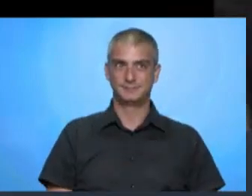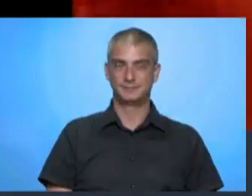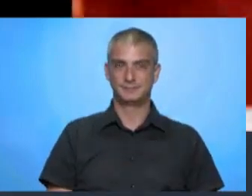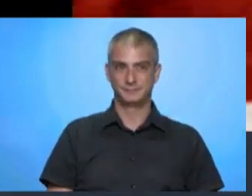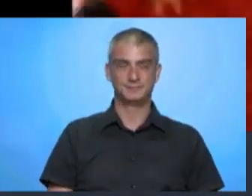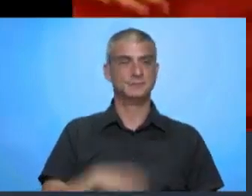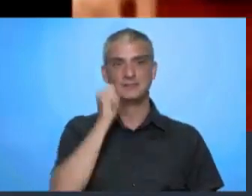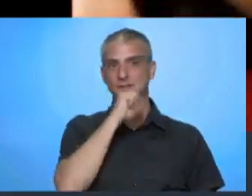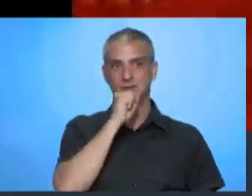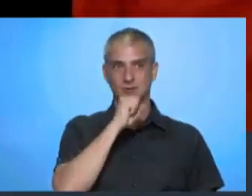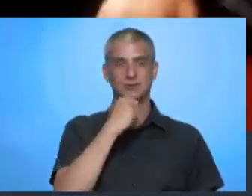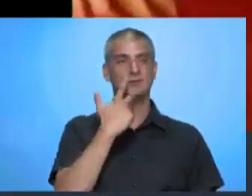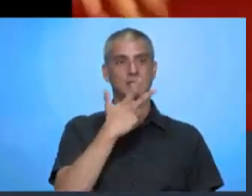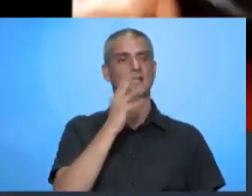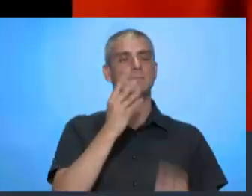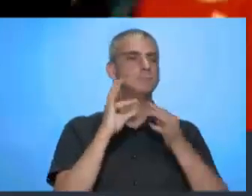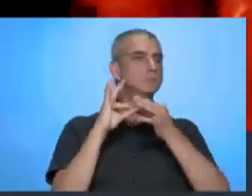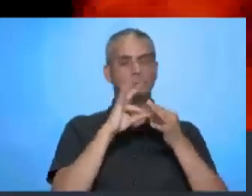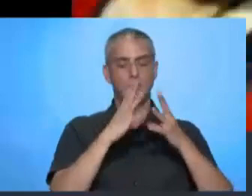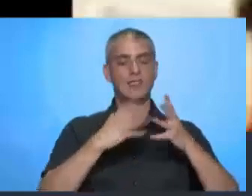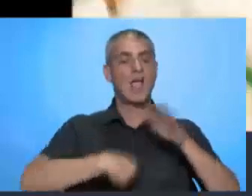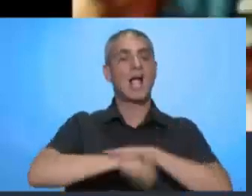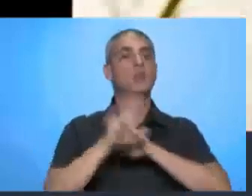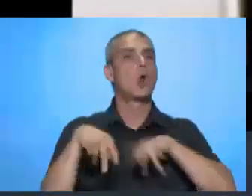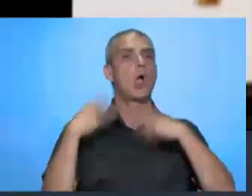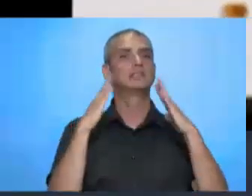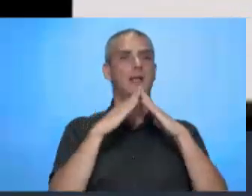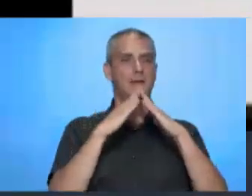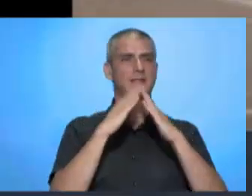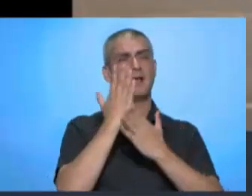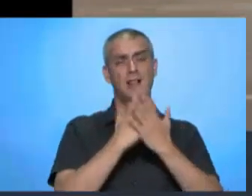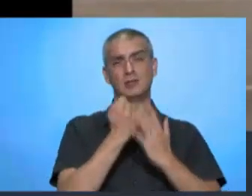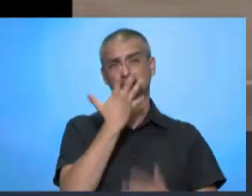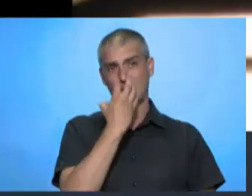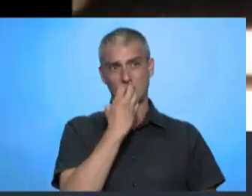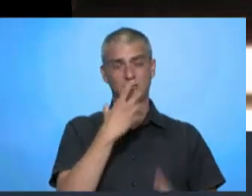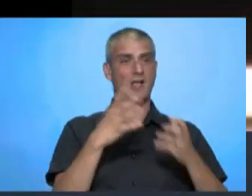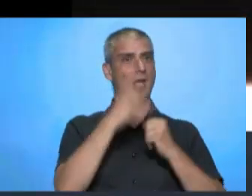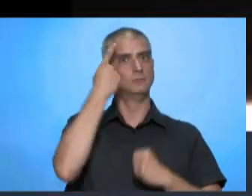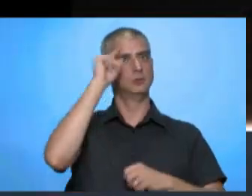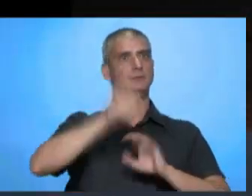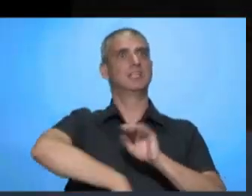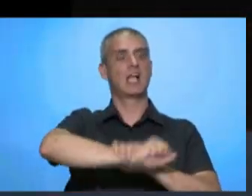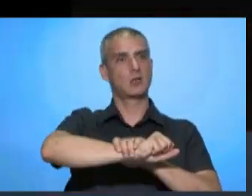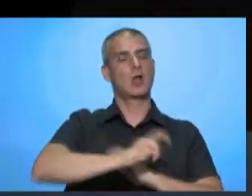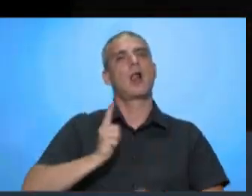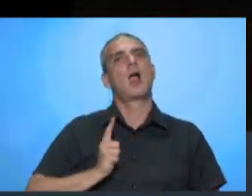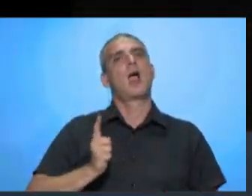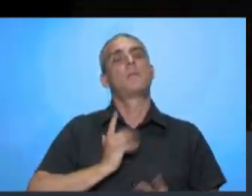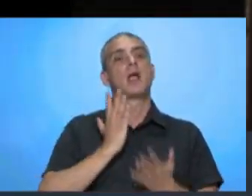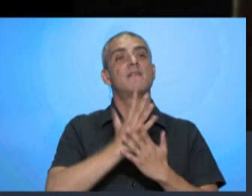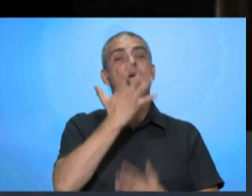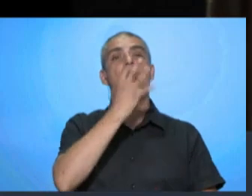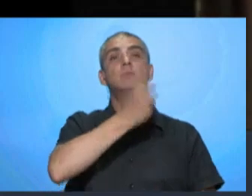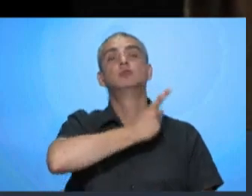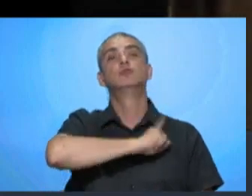השיר Three Lions עם המשפט Football's Coming Home, בחלקו קצת עצוב, על אומה שהמציאה את הכדורגל ומחכה כבר למעלה מ-50